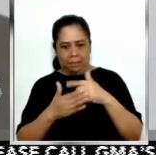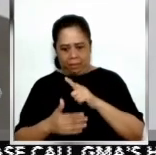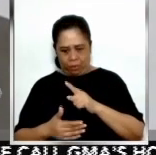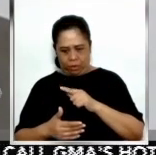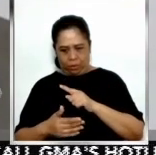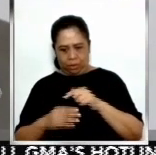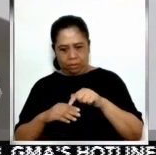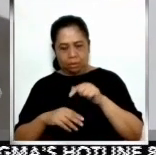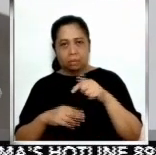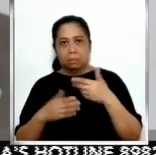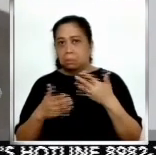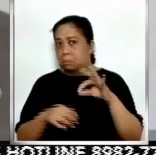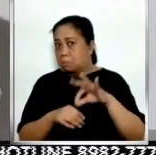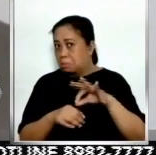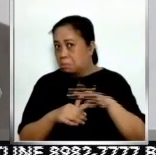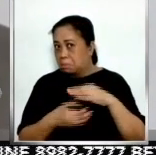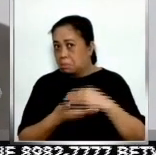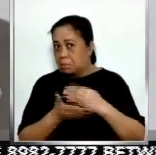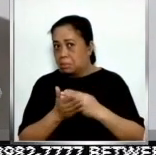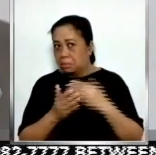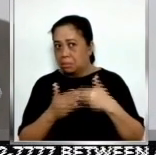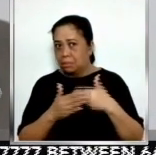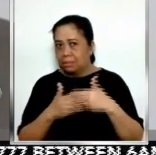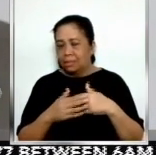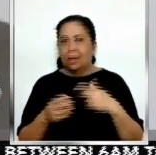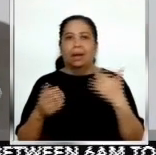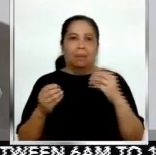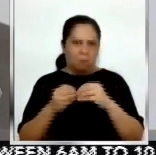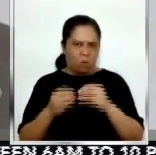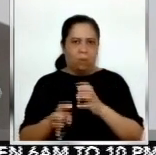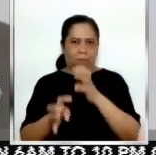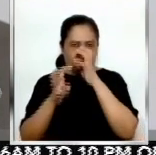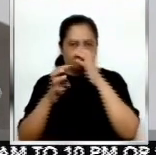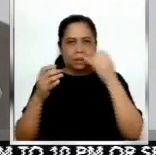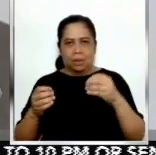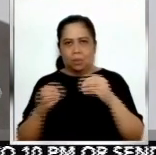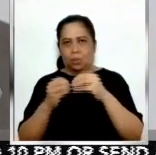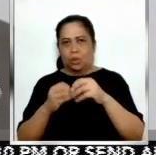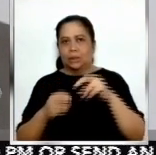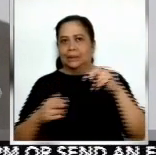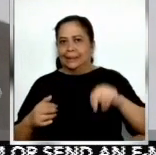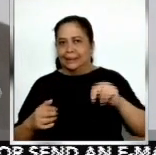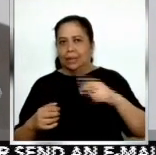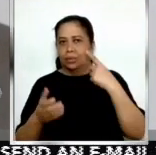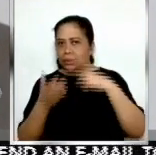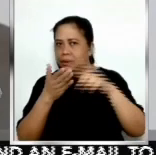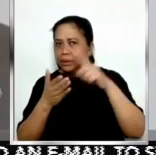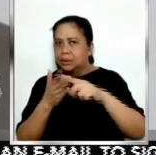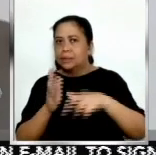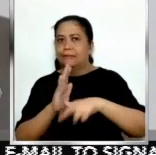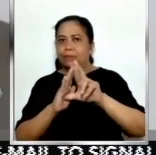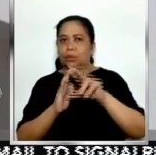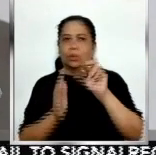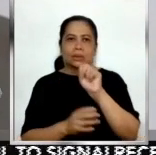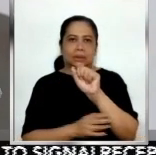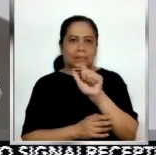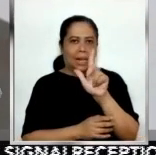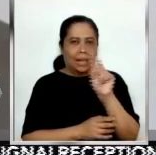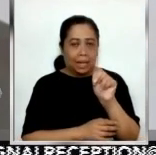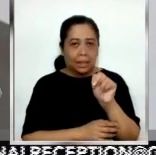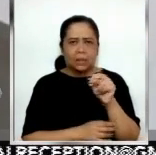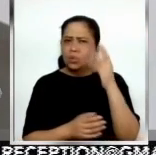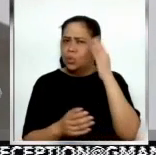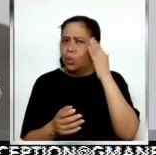Parang more than ever nga ngayon kinakailangan ng ganong klaseng pag-reveal ang SALN. At para malaman